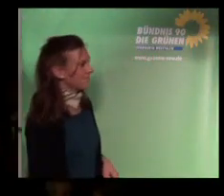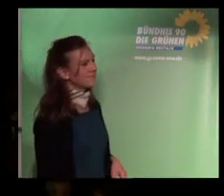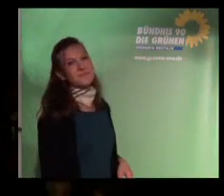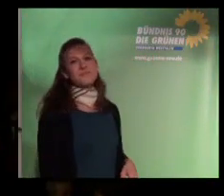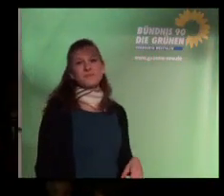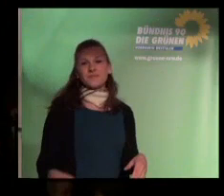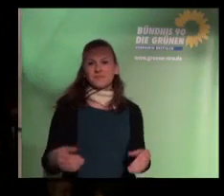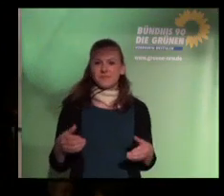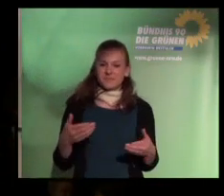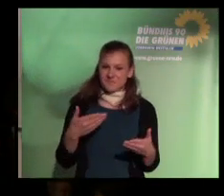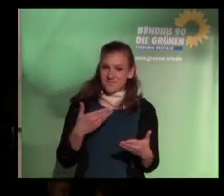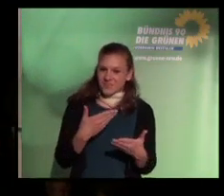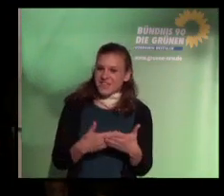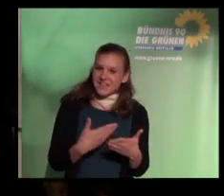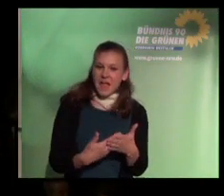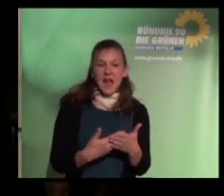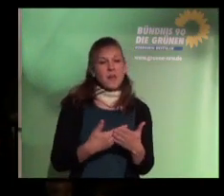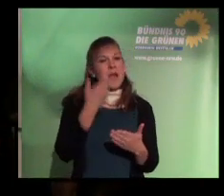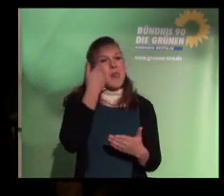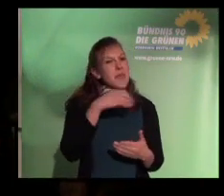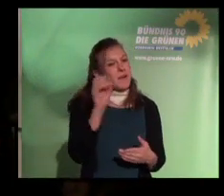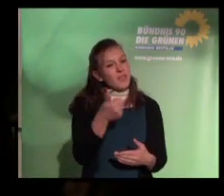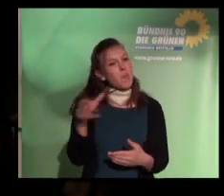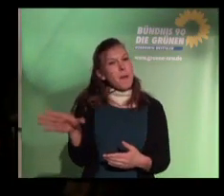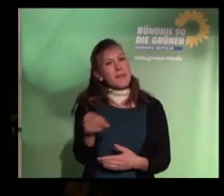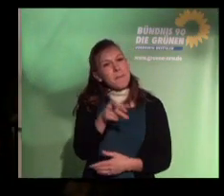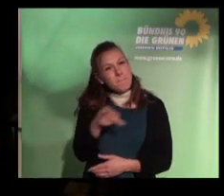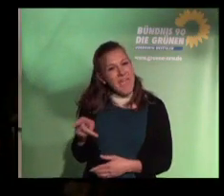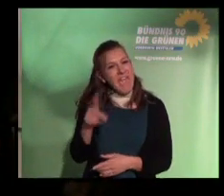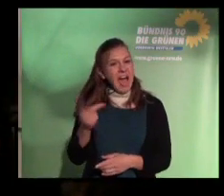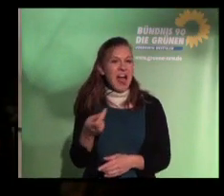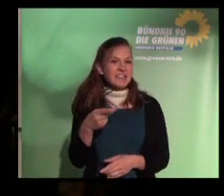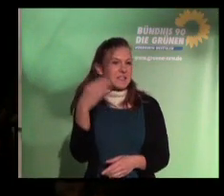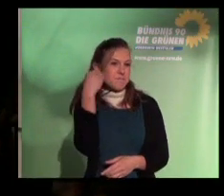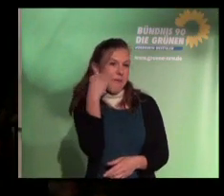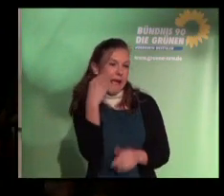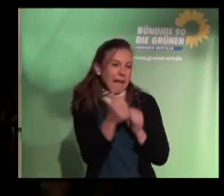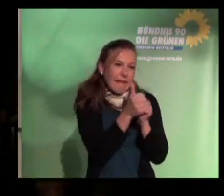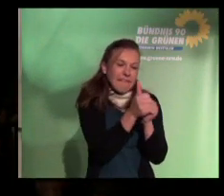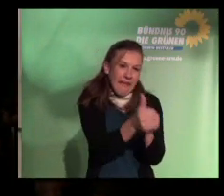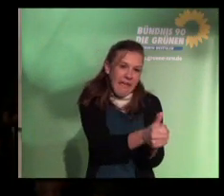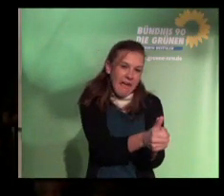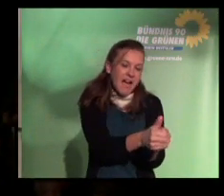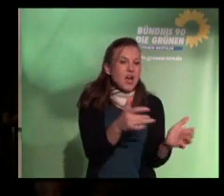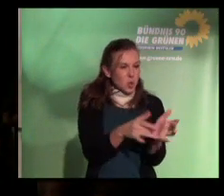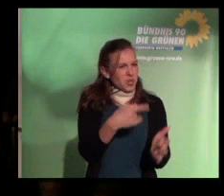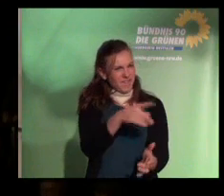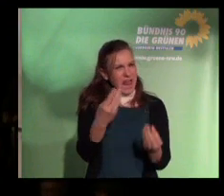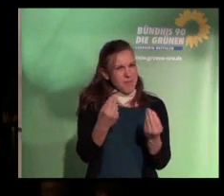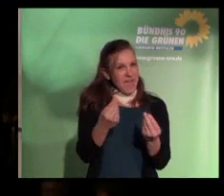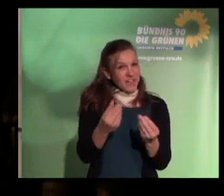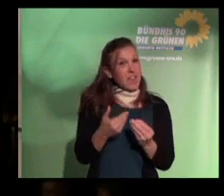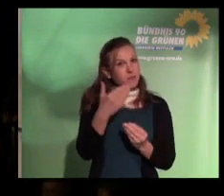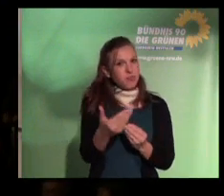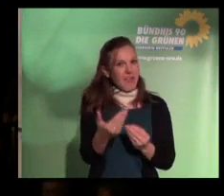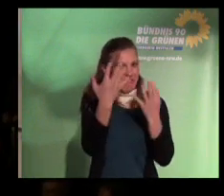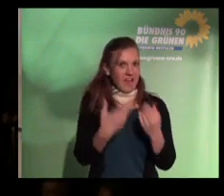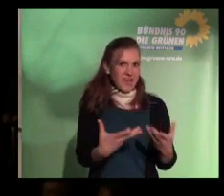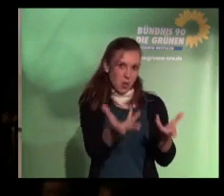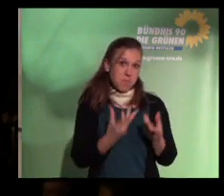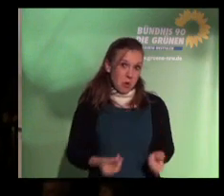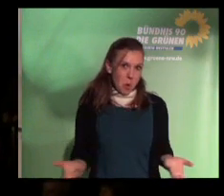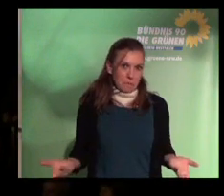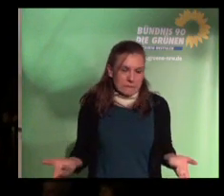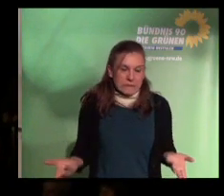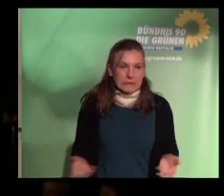Deshalb, auch deshalb, lieber nochmal mit Per als der Merkel hinterher, denn wir merken, hinterher kommt die Rechnung. Ja?